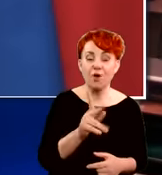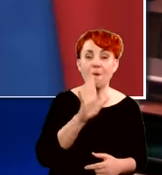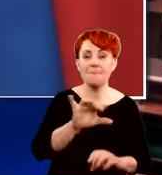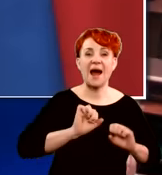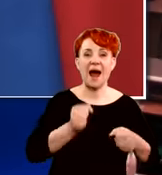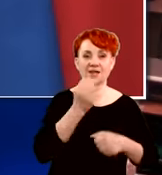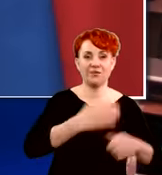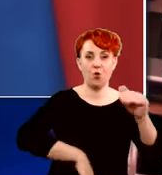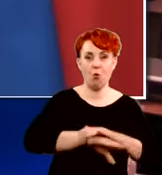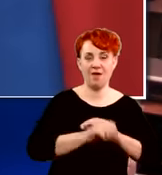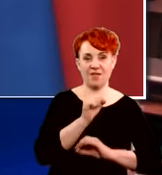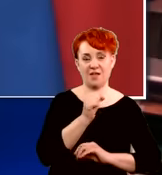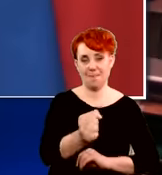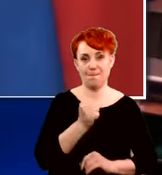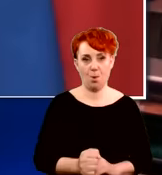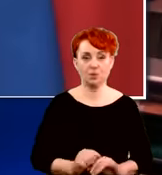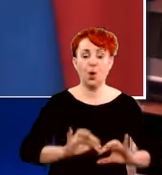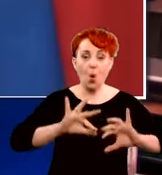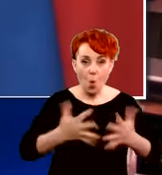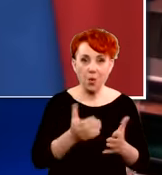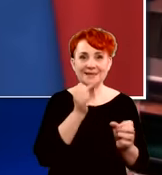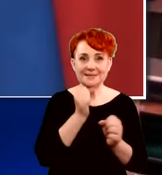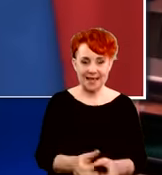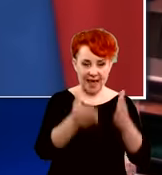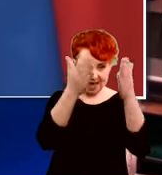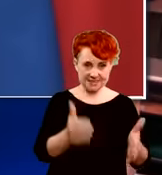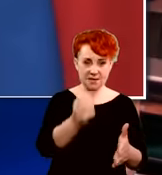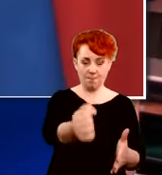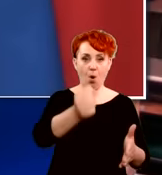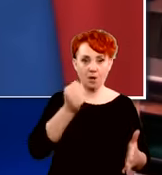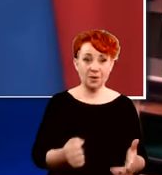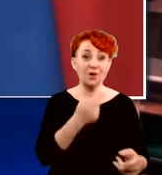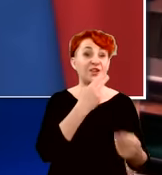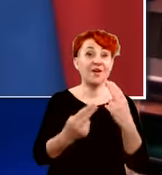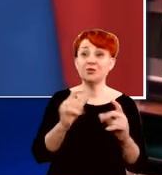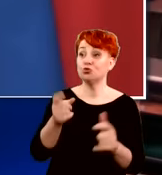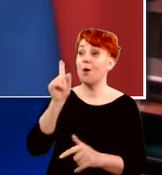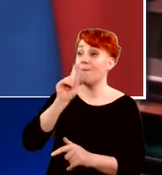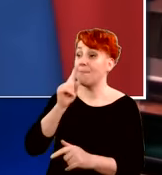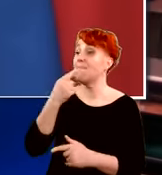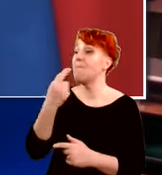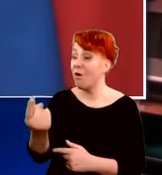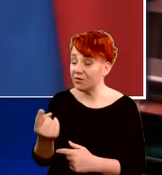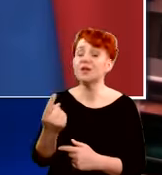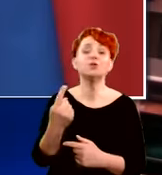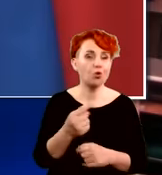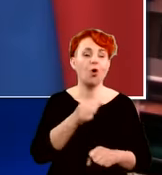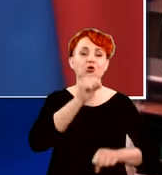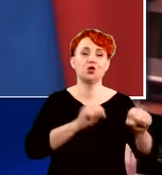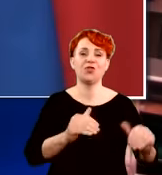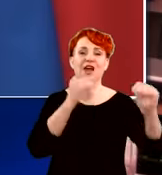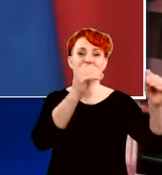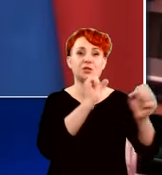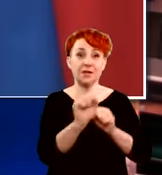mandat poselski, czyli po prostu jest posłem. I bez względu na to, co pan mówi, mamy Sąd Najwyższy, do którego się